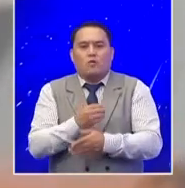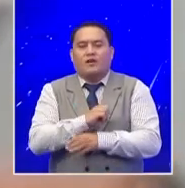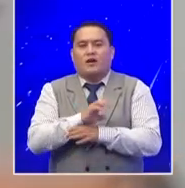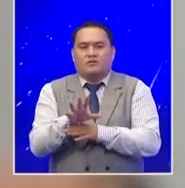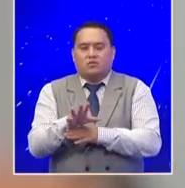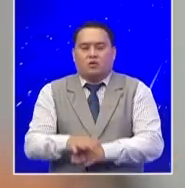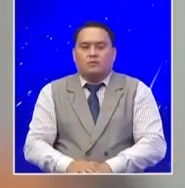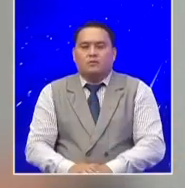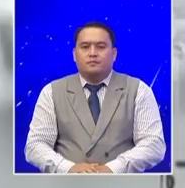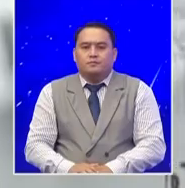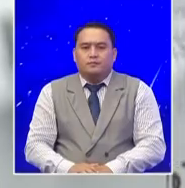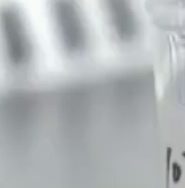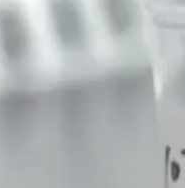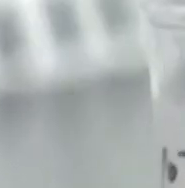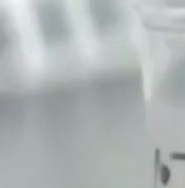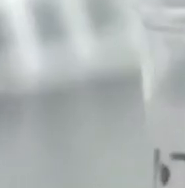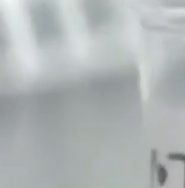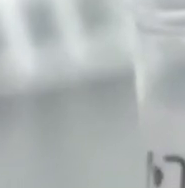коронавируса.